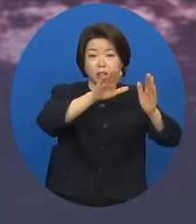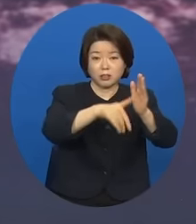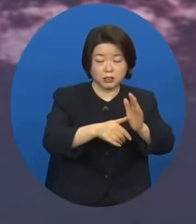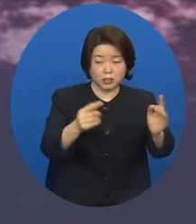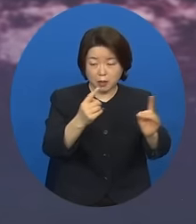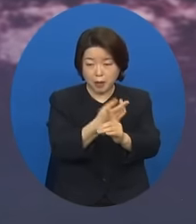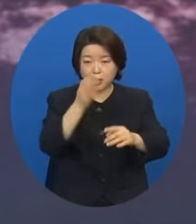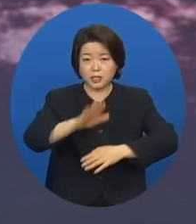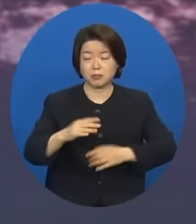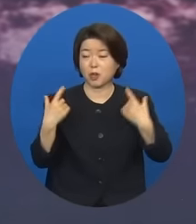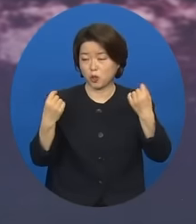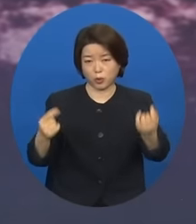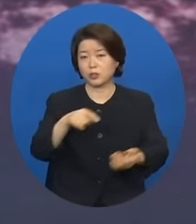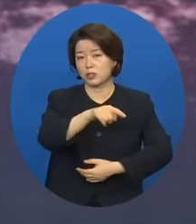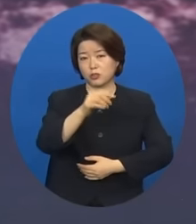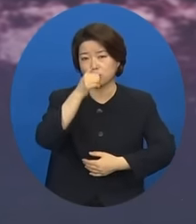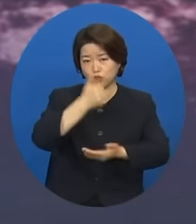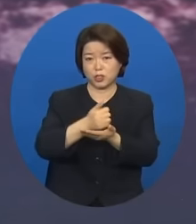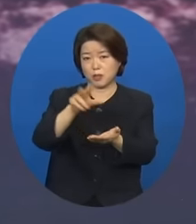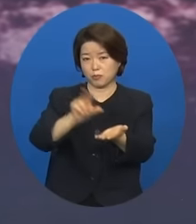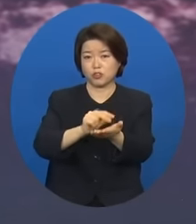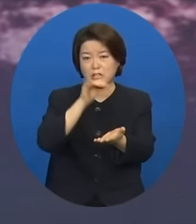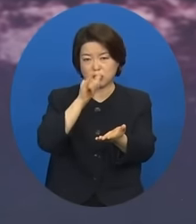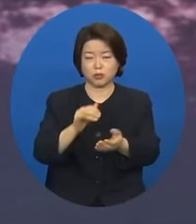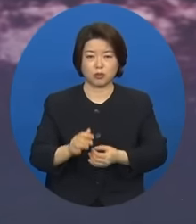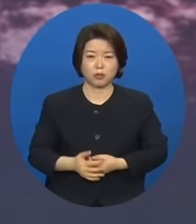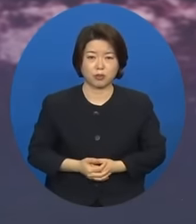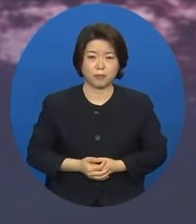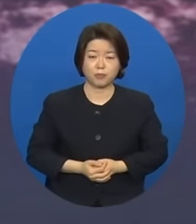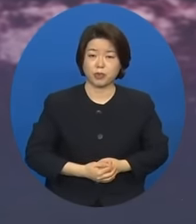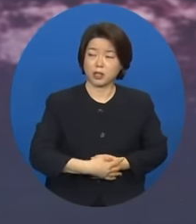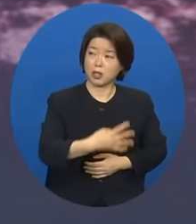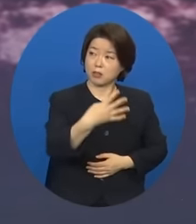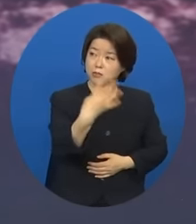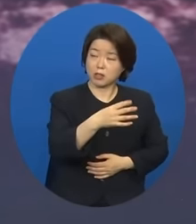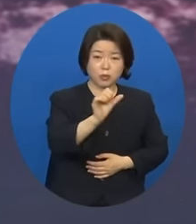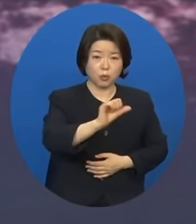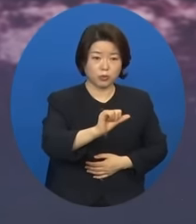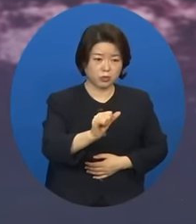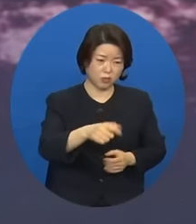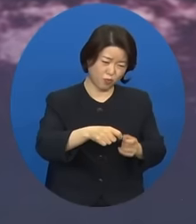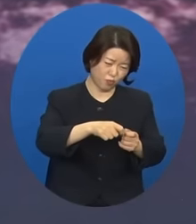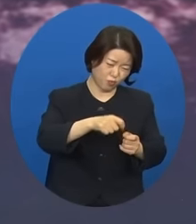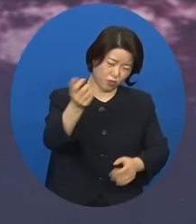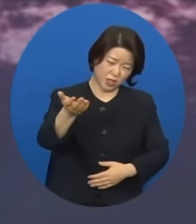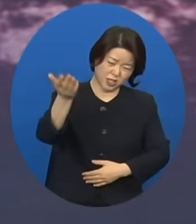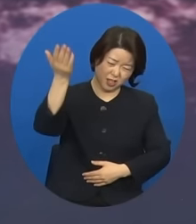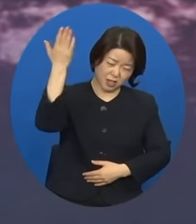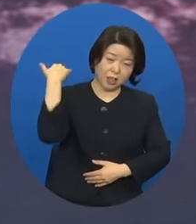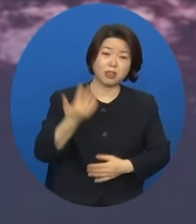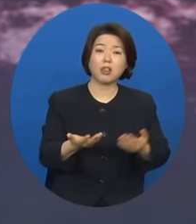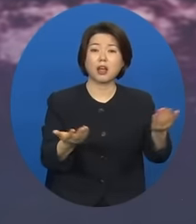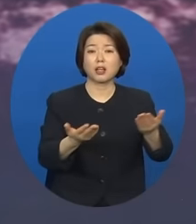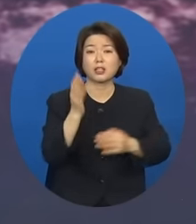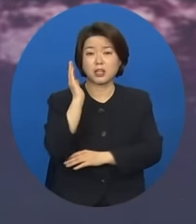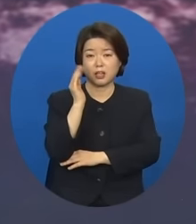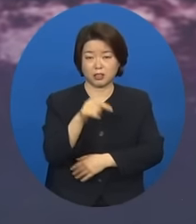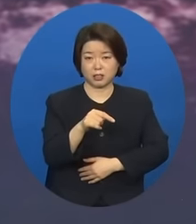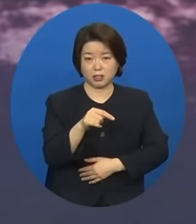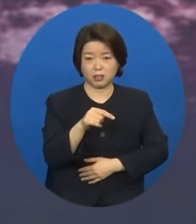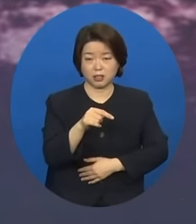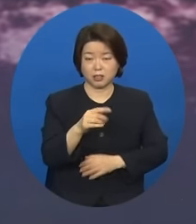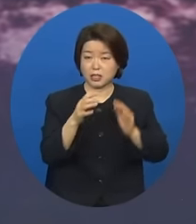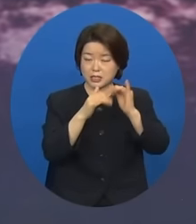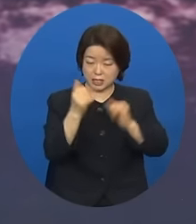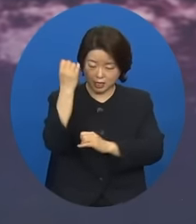여러분이 창세기가 언제입니까 뭐 거의 뭐 4천년 5천년 굉장히 오래된 이야기인데 사람은 그